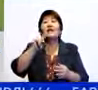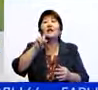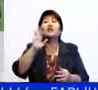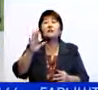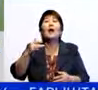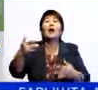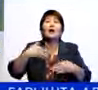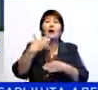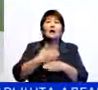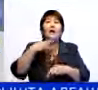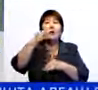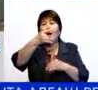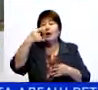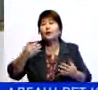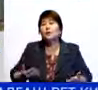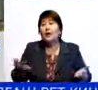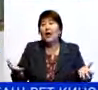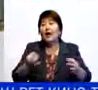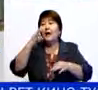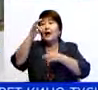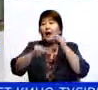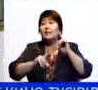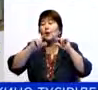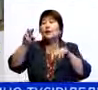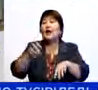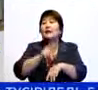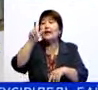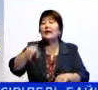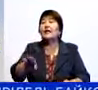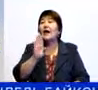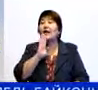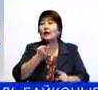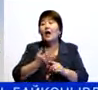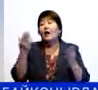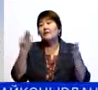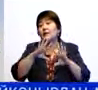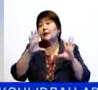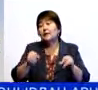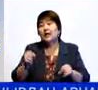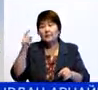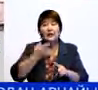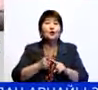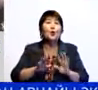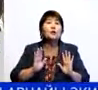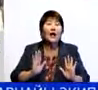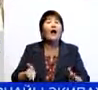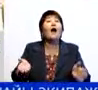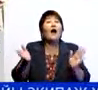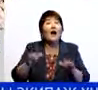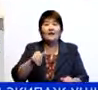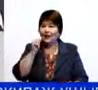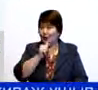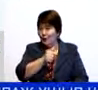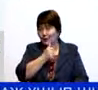Драма ғарышкердің өмірін құтқарып қалу үшін орбитаға ұшқан дәрігер әйел туралы. Әзірге фильм жайлы белгілісі осы ғана. Қалғаны